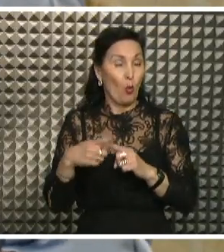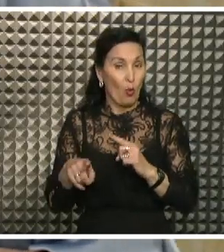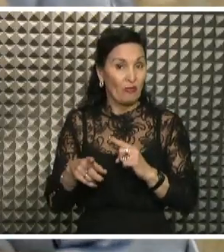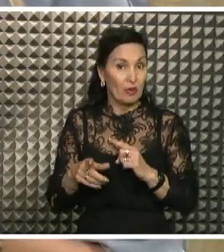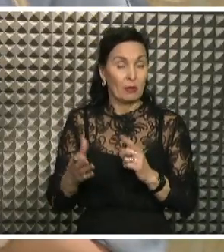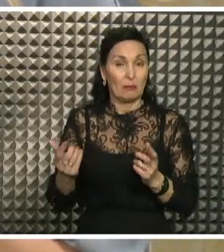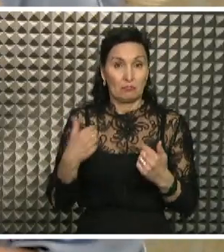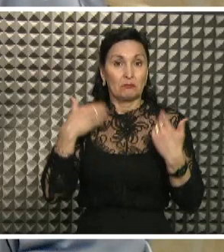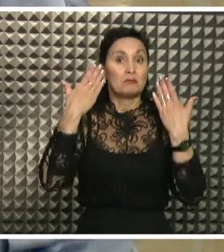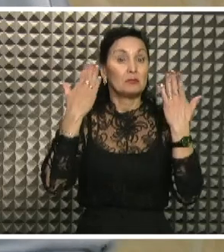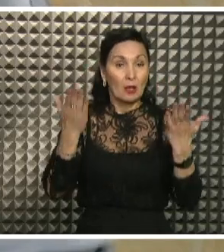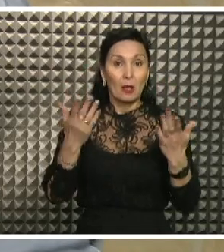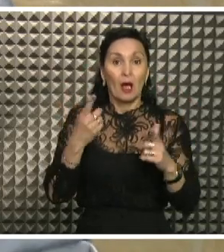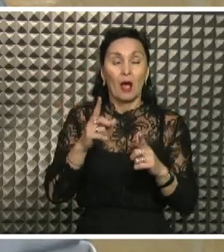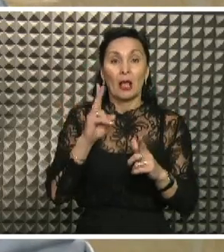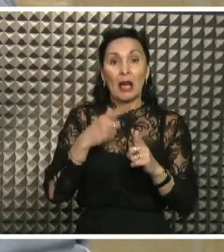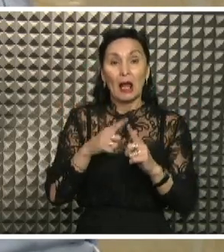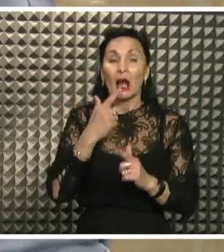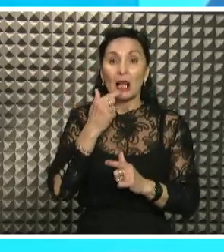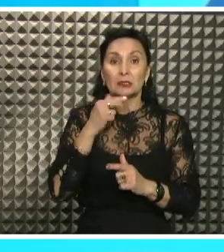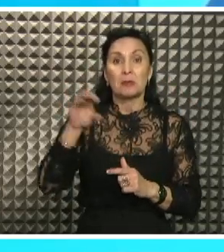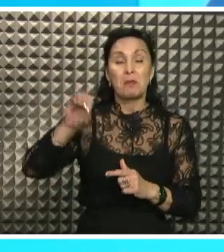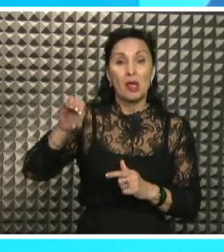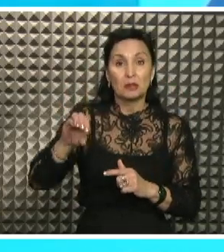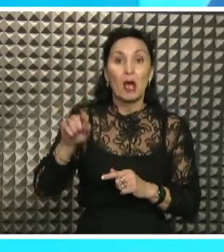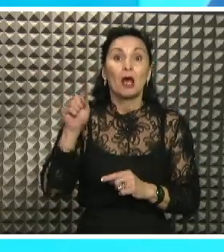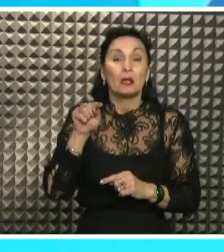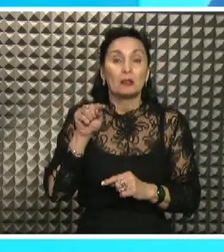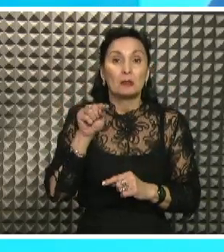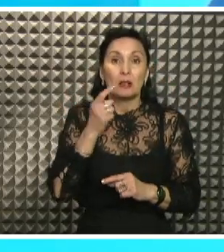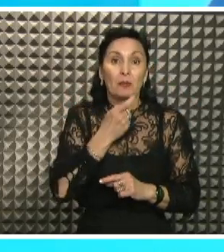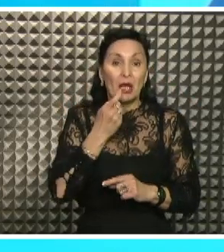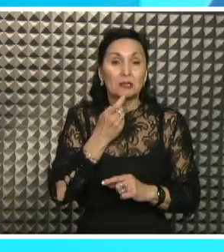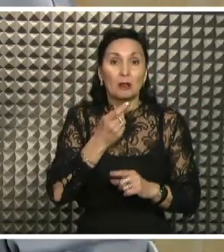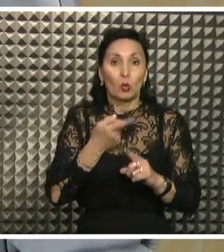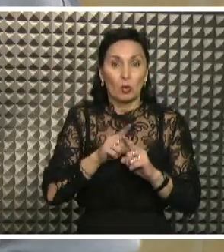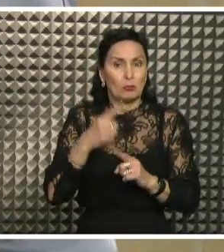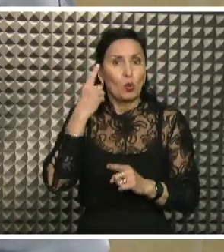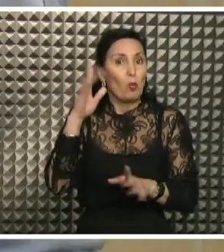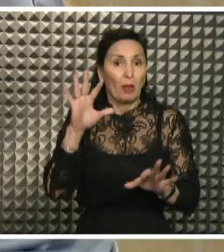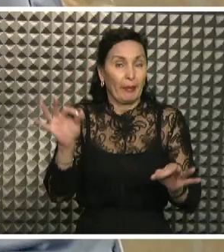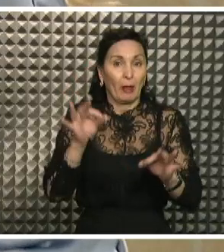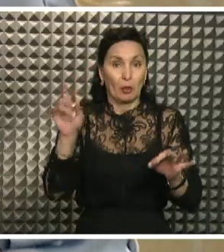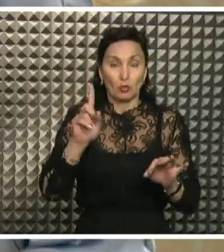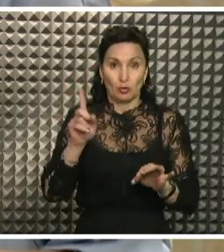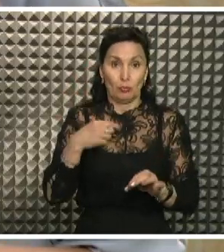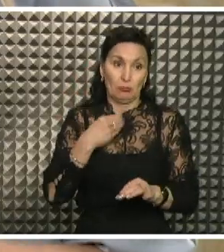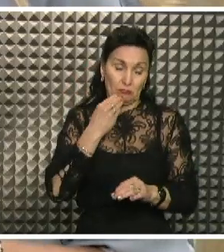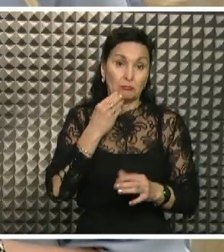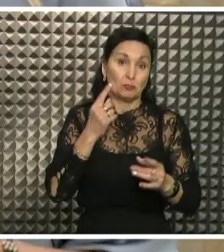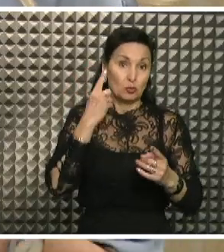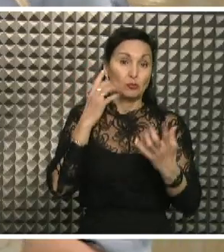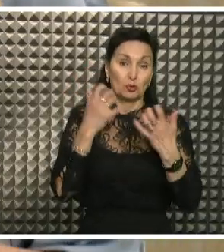Вот. Да? Или, например, красному перцу. Да? То есть и те продукты, бывает, на которые никогда не думаешь, потому что, в принципе,